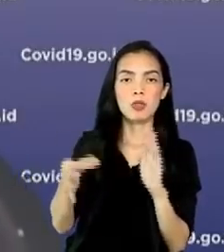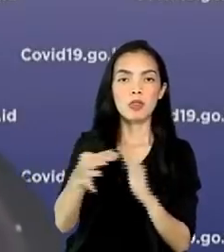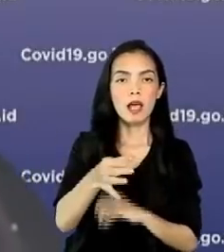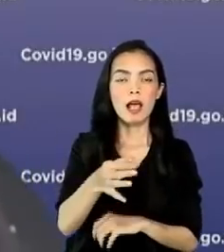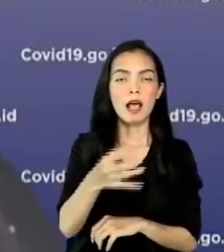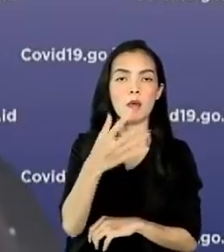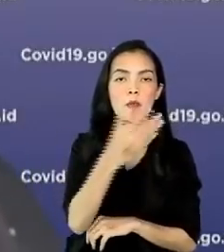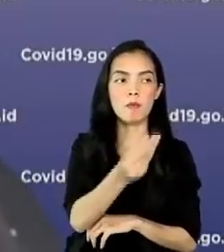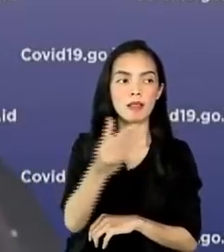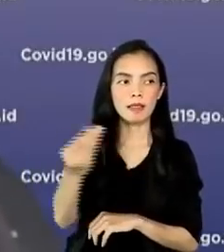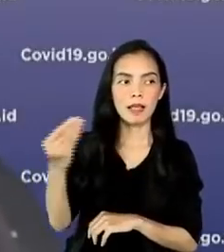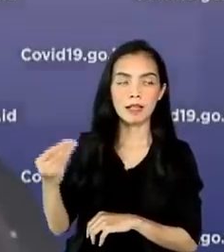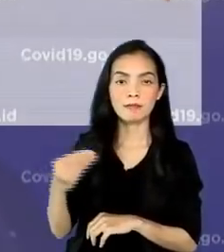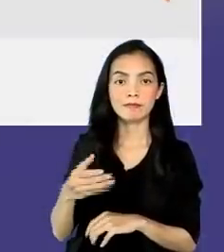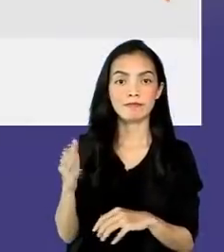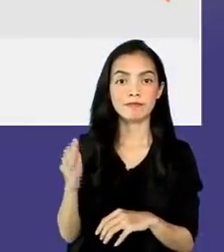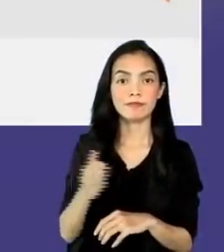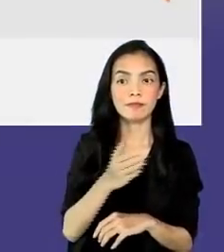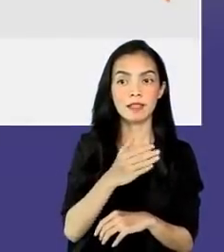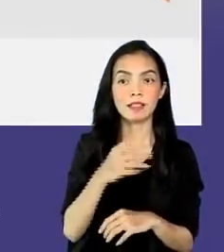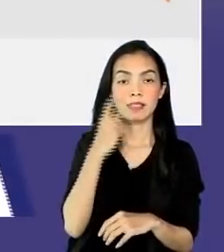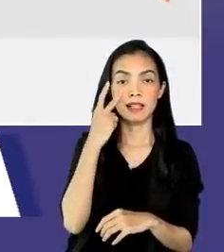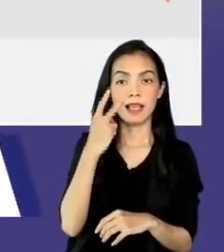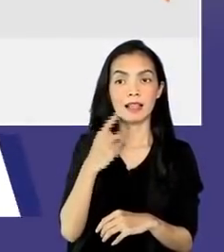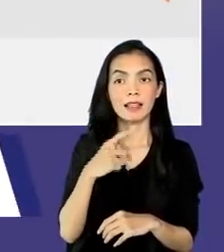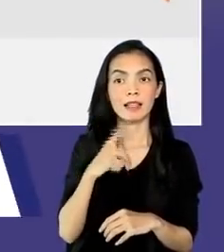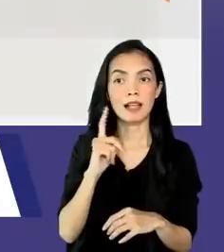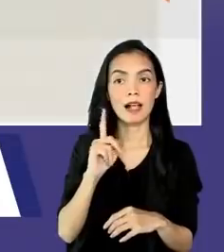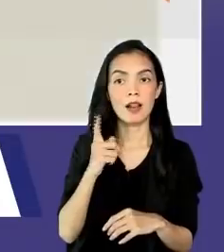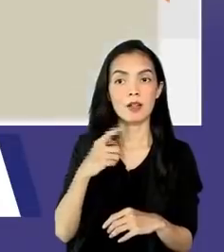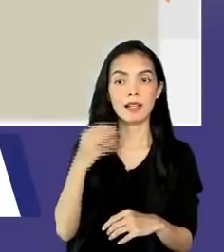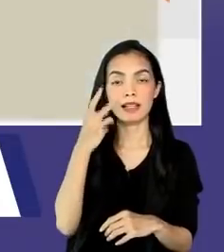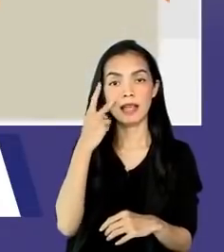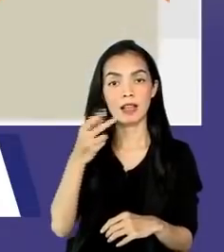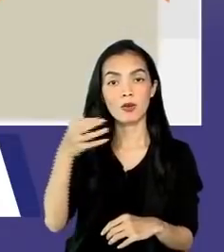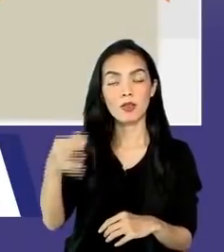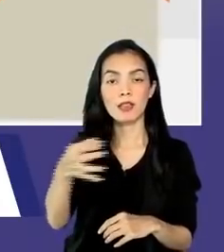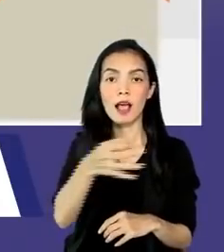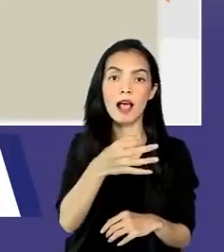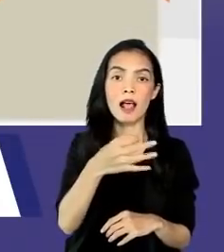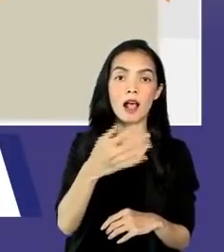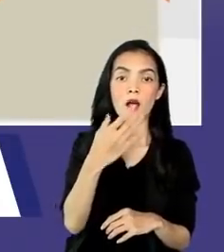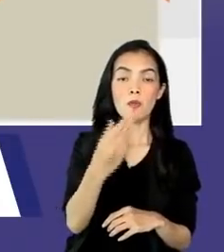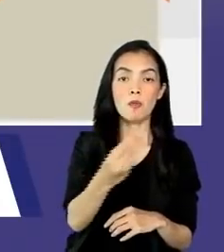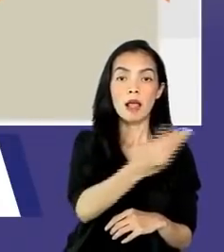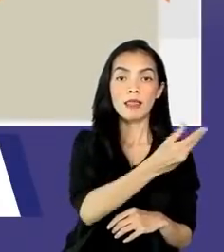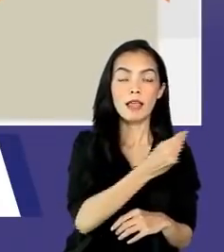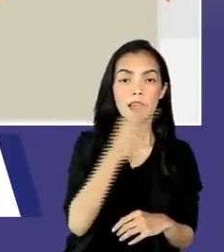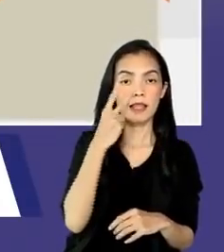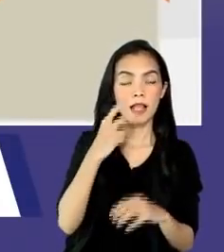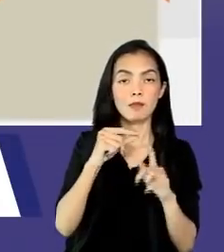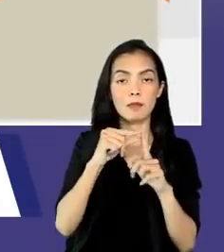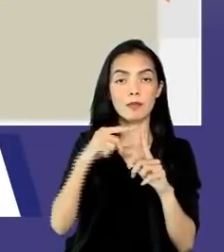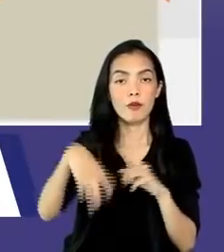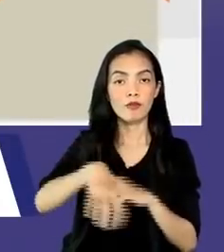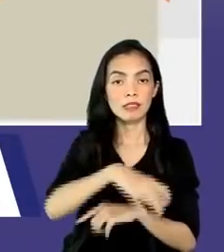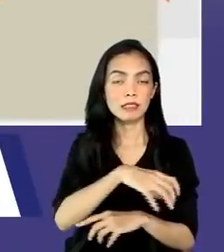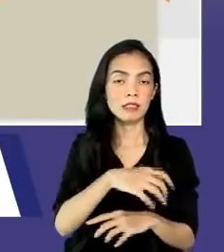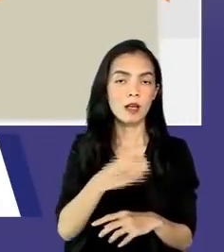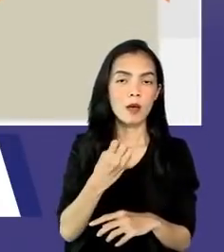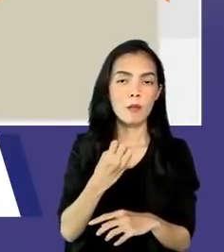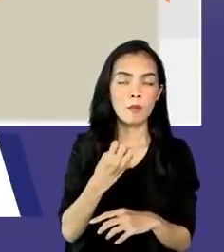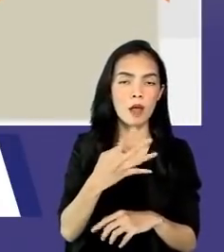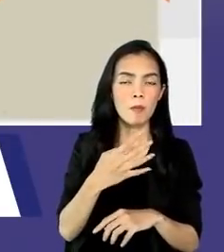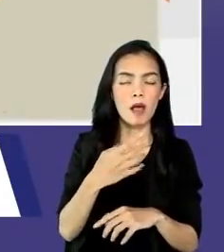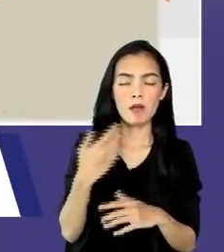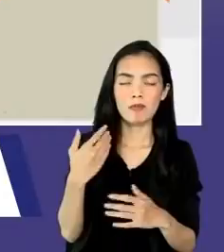next. Nah, di sini ada gambaran kalau misalnya kita lihat level kabupaten kota, ini contoh beberapa saja provinsi dalam kurun waktu tertentu, saya